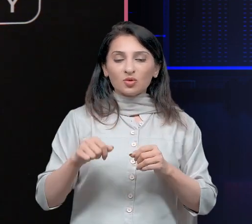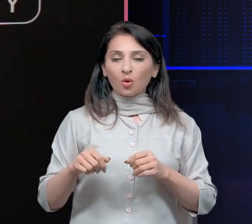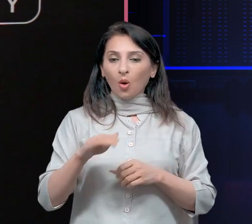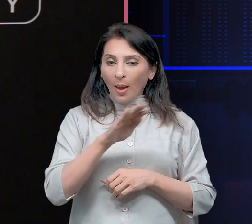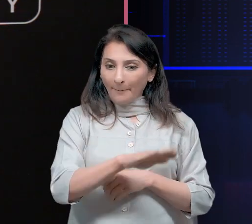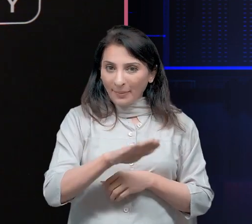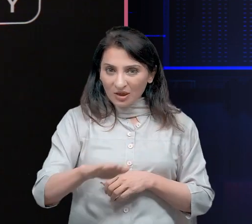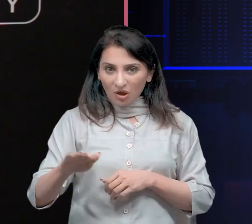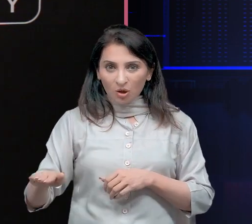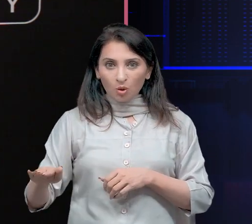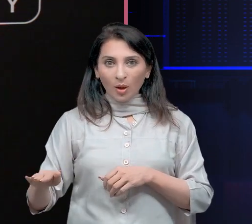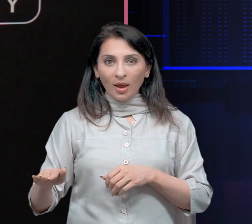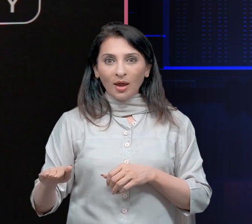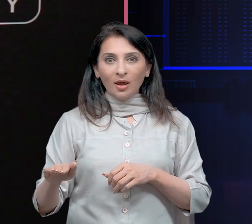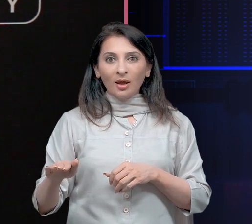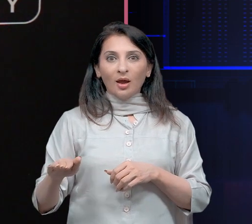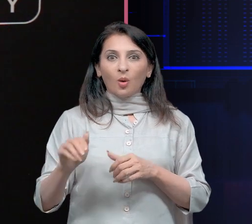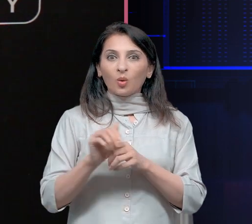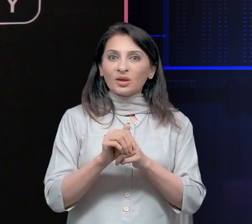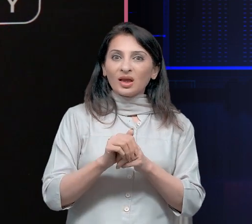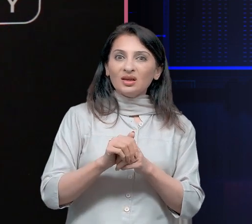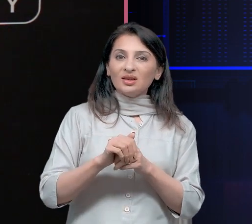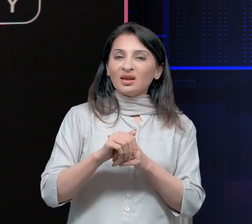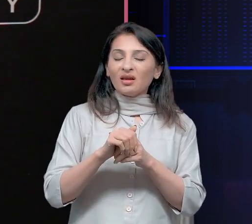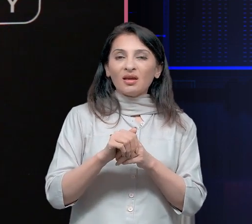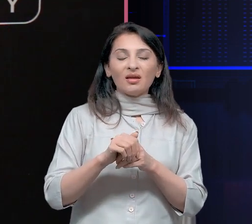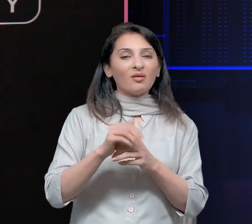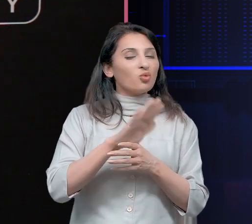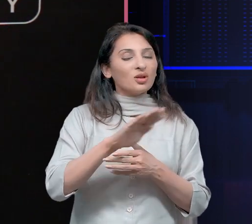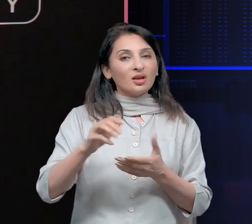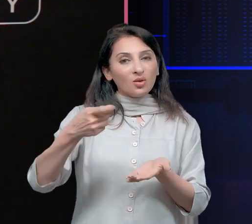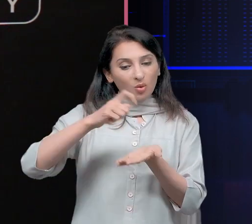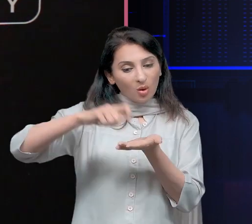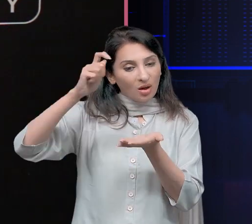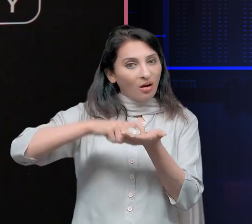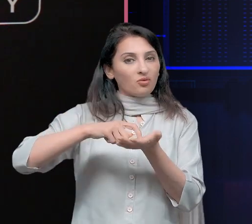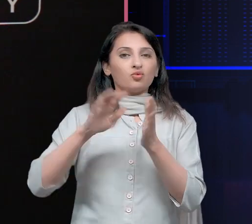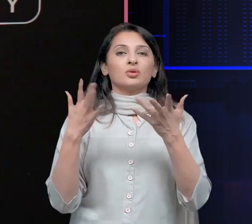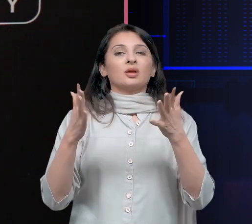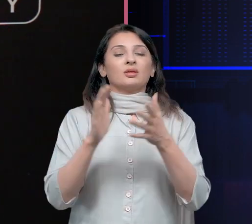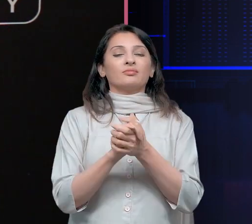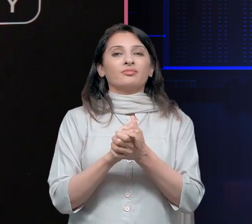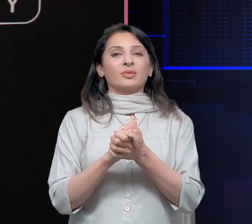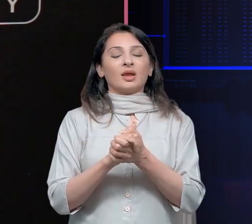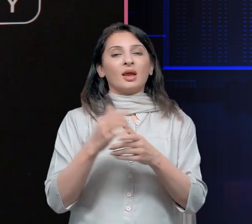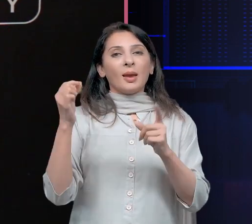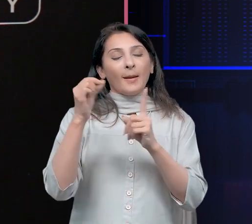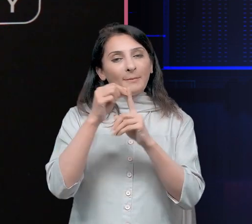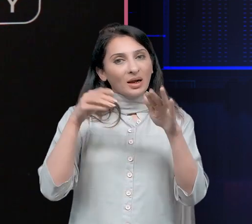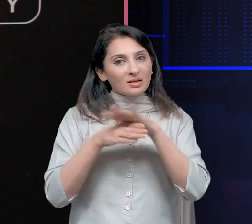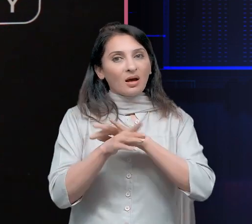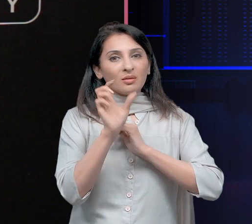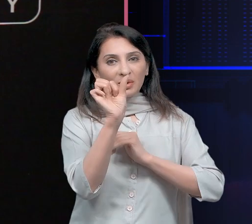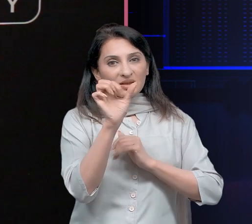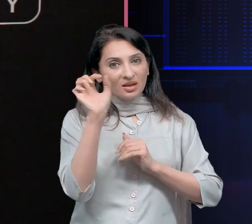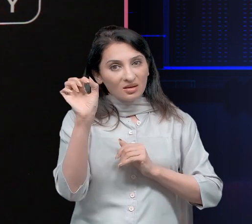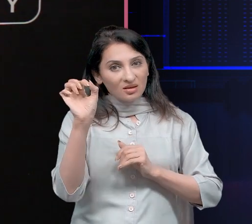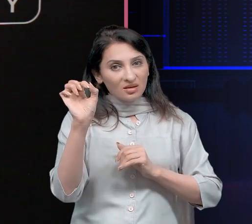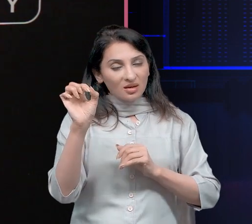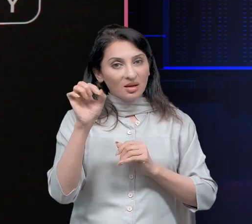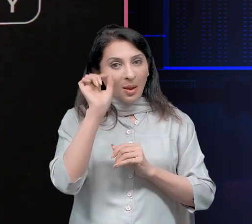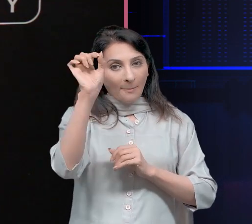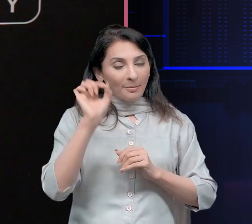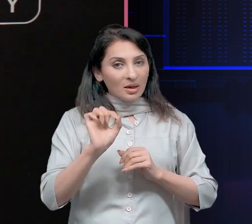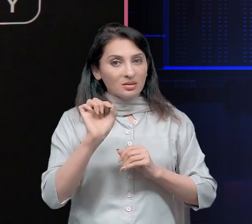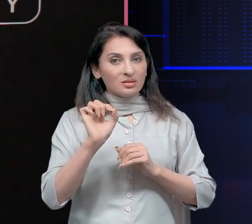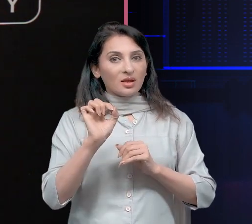लिहाजा 60% पाकिस्तान के जो बच्चे हैं वो रजिस्टर ही नहीं होते हैं। अगर आप बच्चे रजिस्टर नहीं करेंगे तो फिर उनके फ्यूचर प्लानिंग कैसे करेंगे